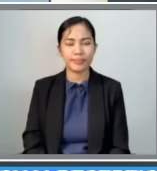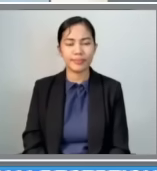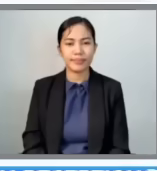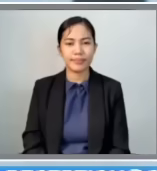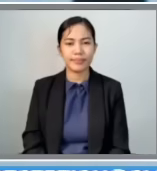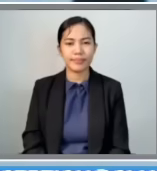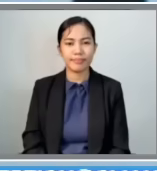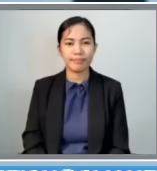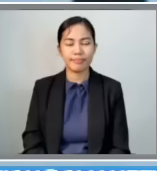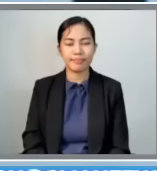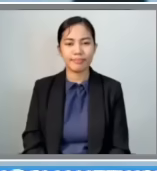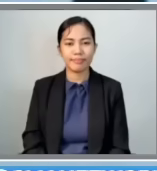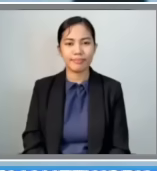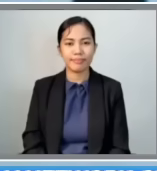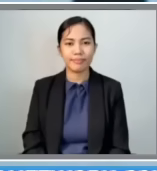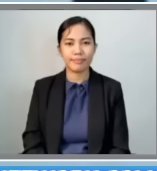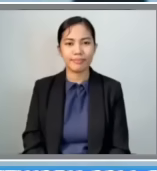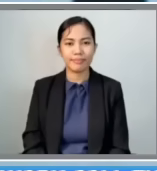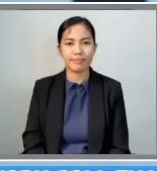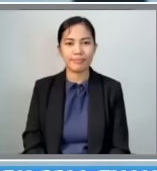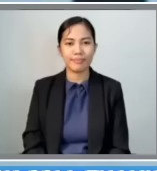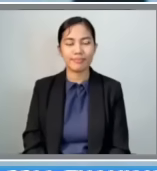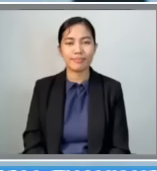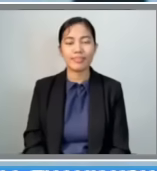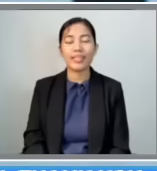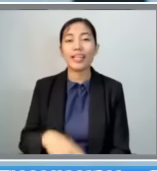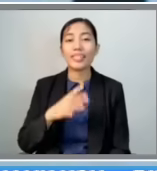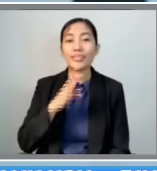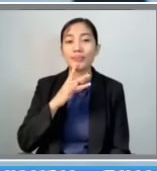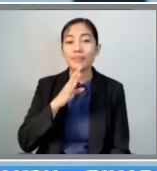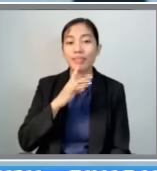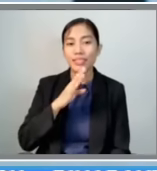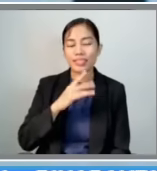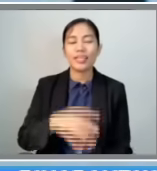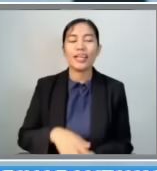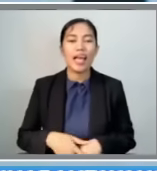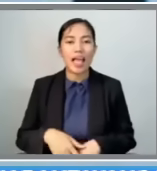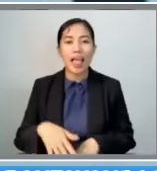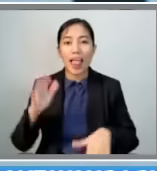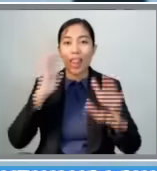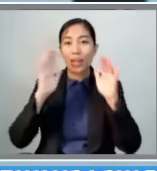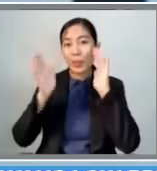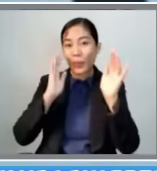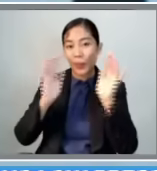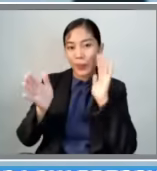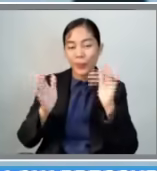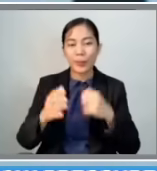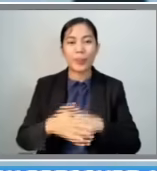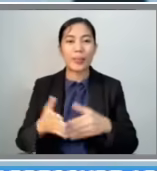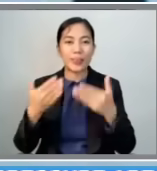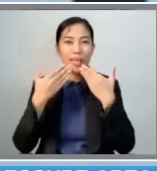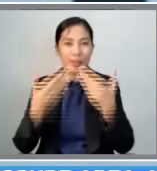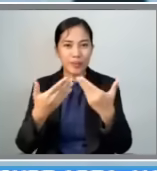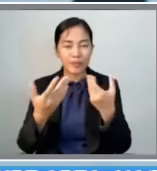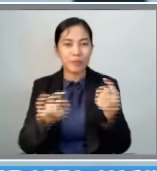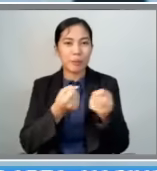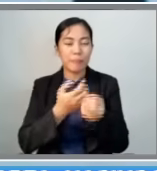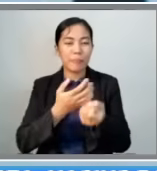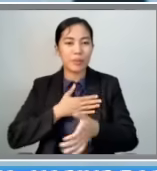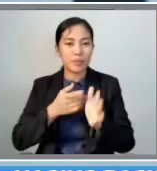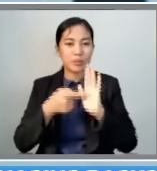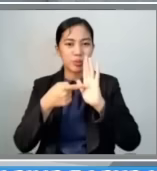ได้Hello mga Kapuso, I'm Torta Napob and thank you for supporting my show, The Last Promises.